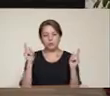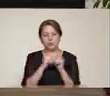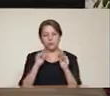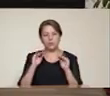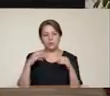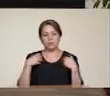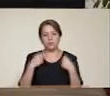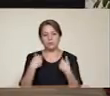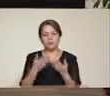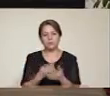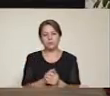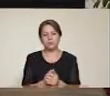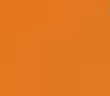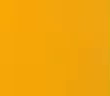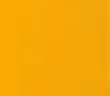xayr, salomat bo'ling.